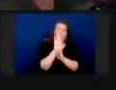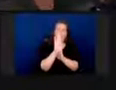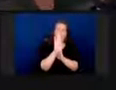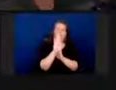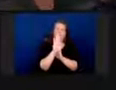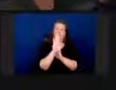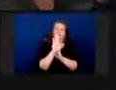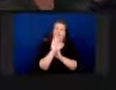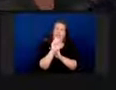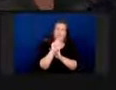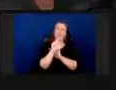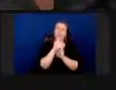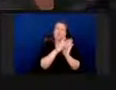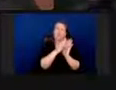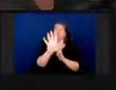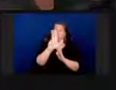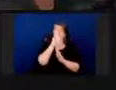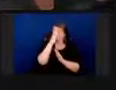بجدولة